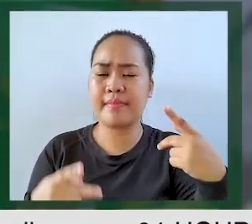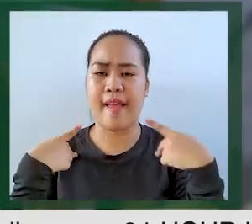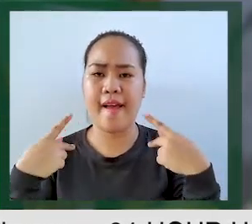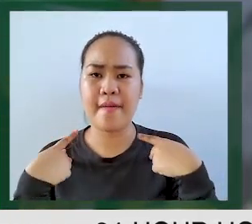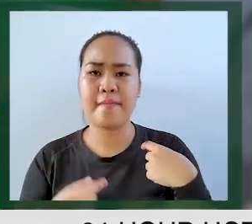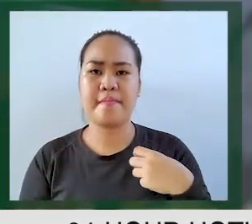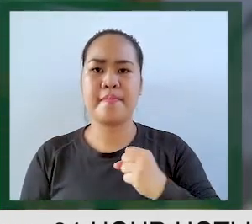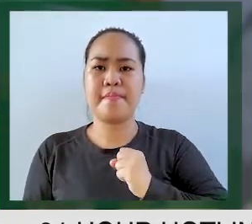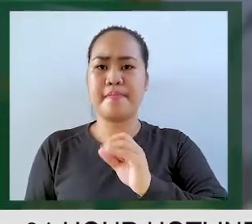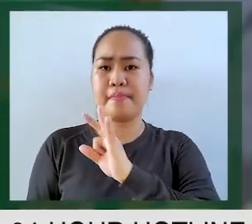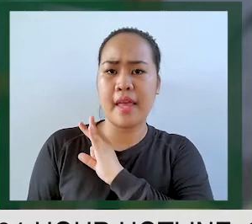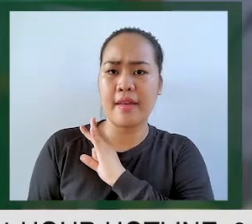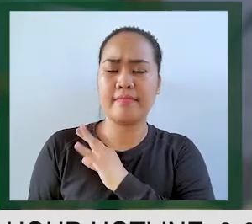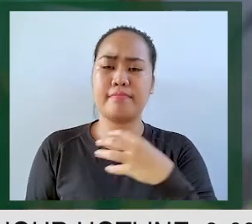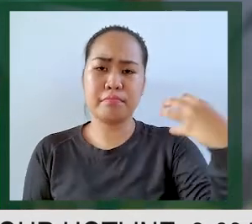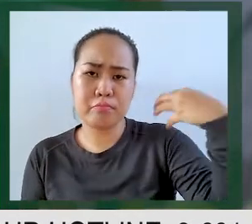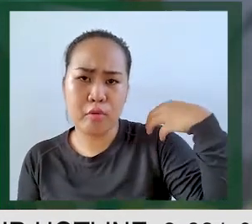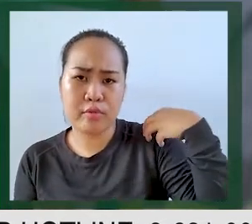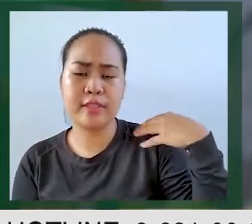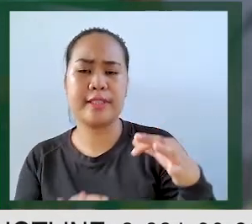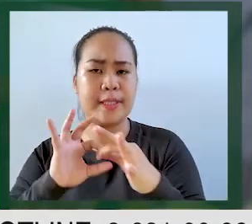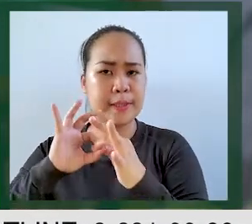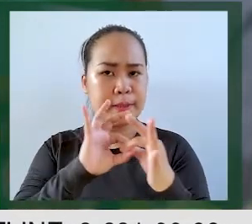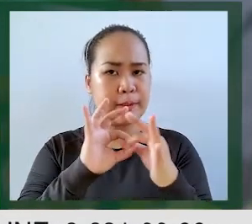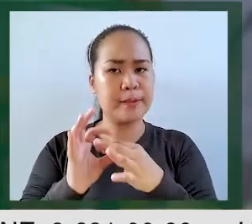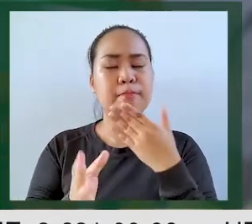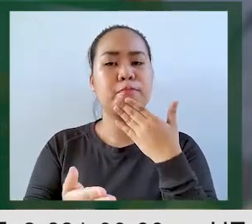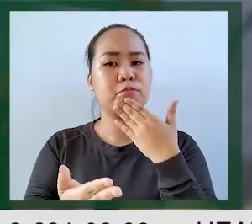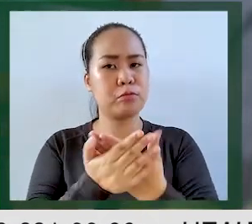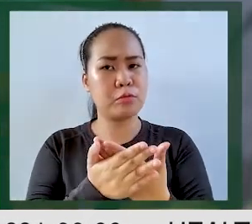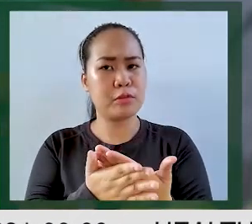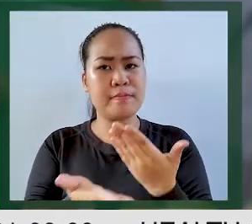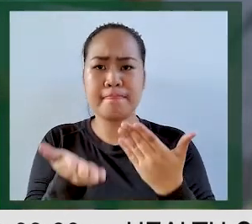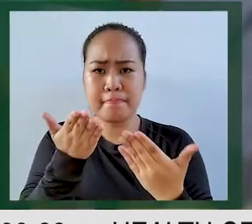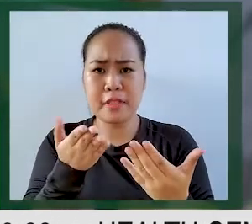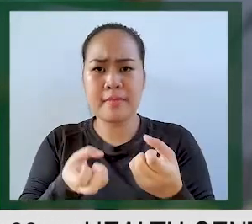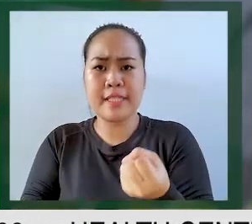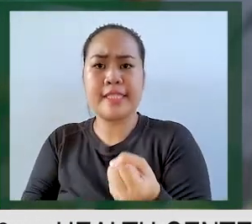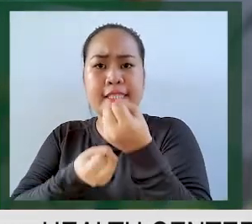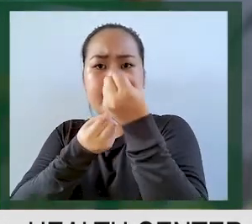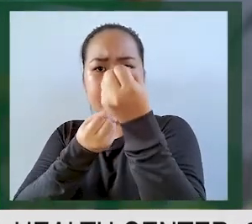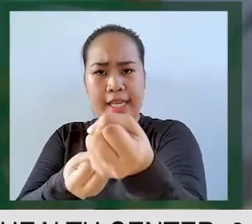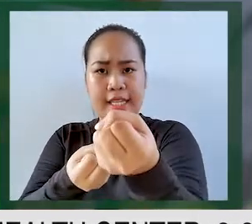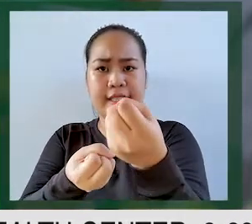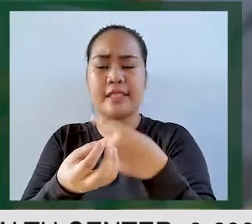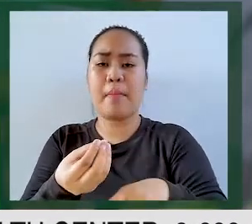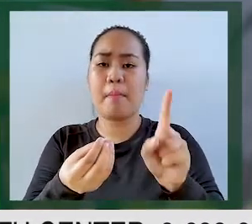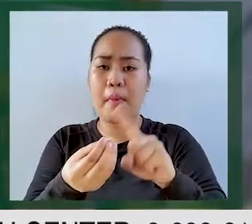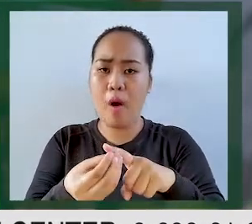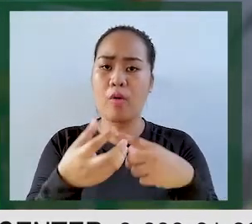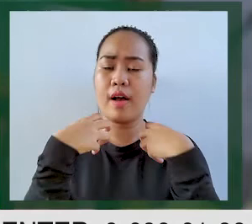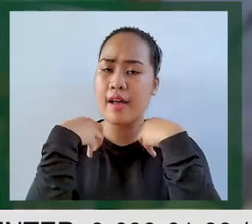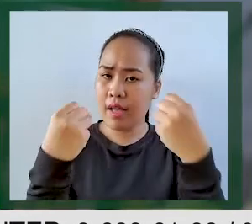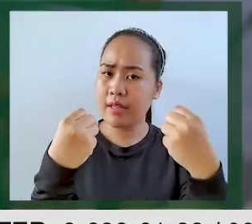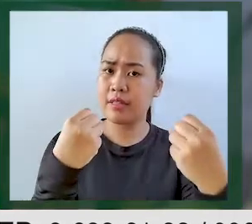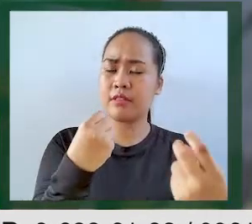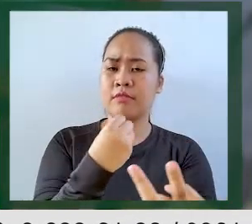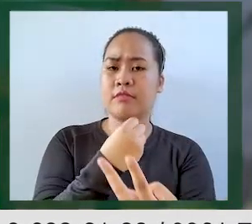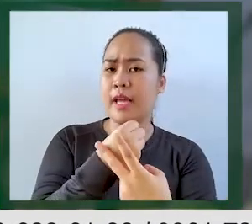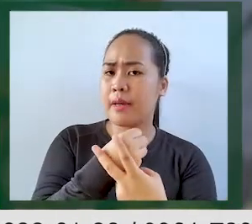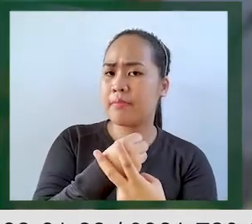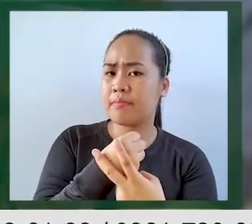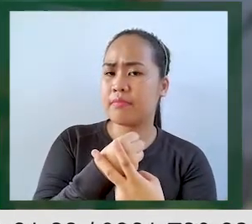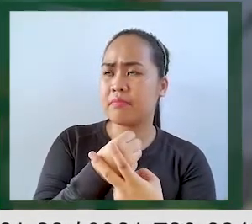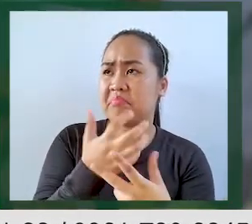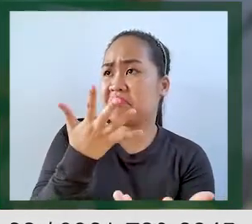safety, makikinig at makikinig naman ang ating mga employers. At ganun din kung matatawag natin ng pansin